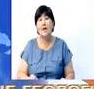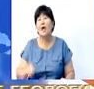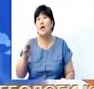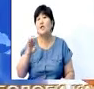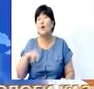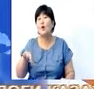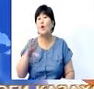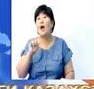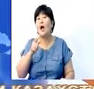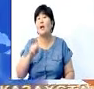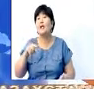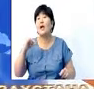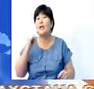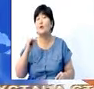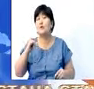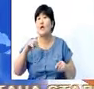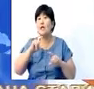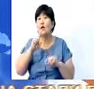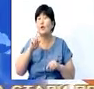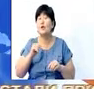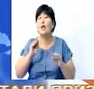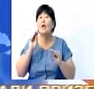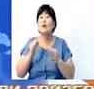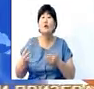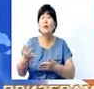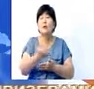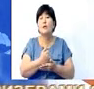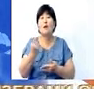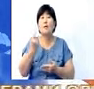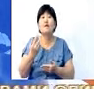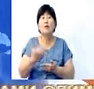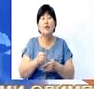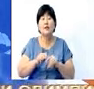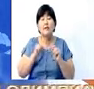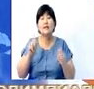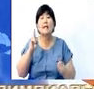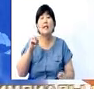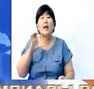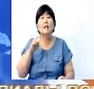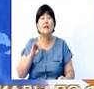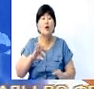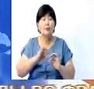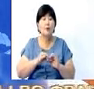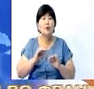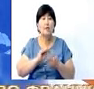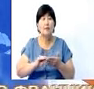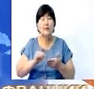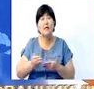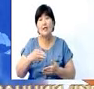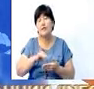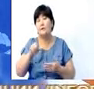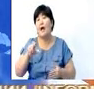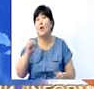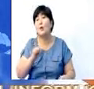В Жанакурганской аграрно-индустриальной зоне идет сбор первого урожая. Здесь планируется создание кластера. Подробности в материале нашего корреспондента